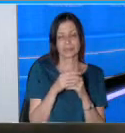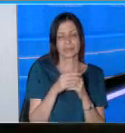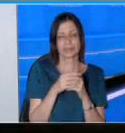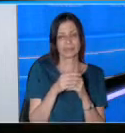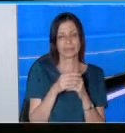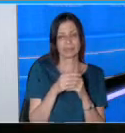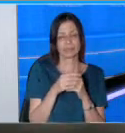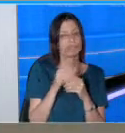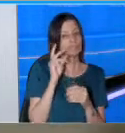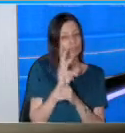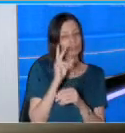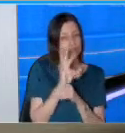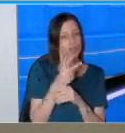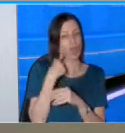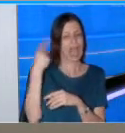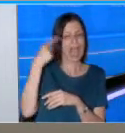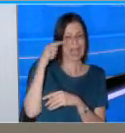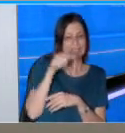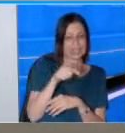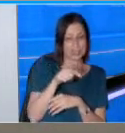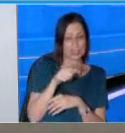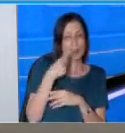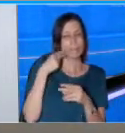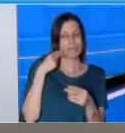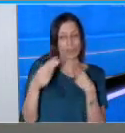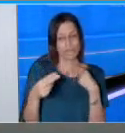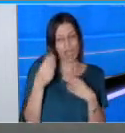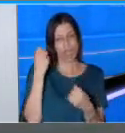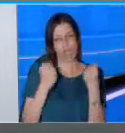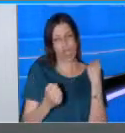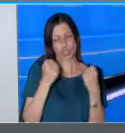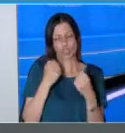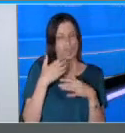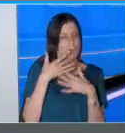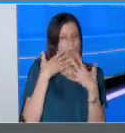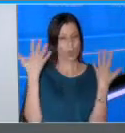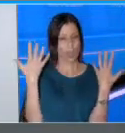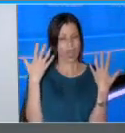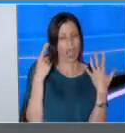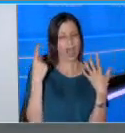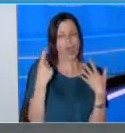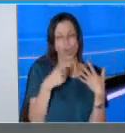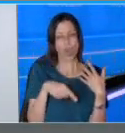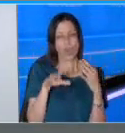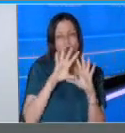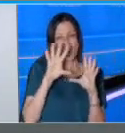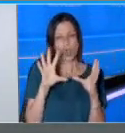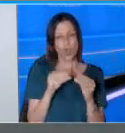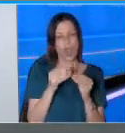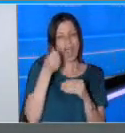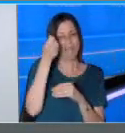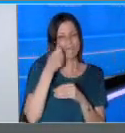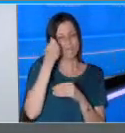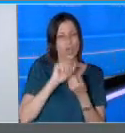תתחזק את ההרתעה הזאת בתגובה קשה וברורה על כל אפיפון